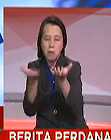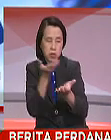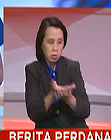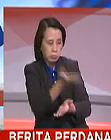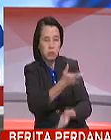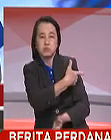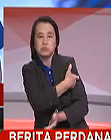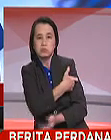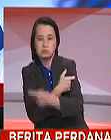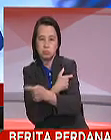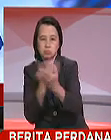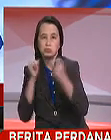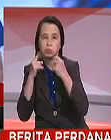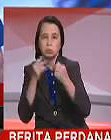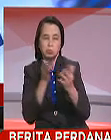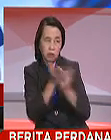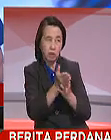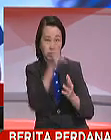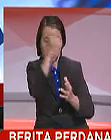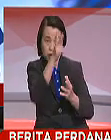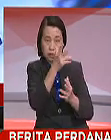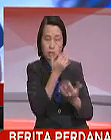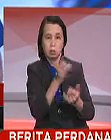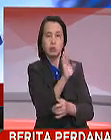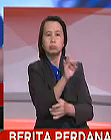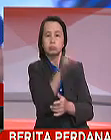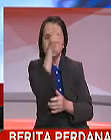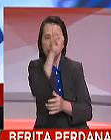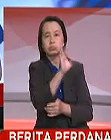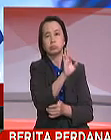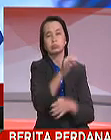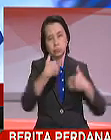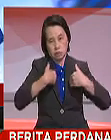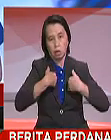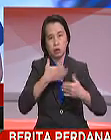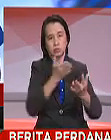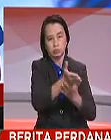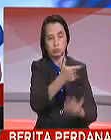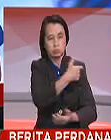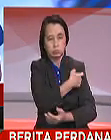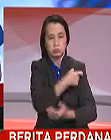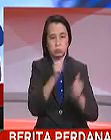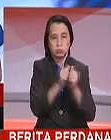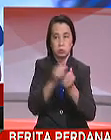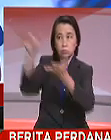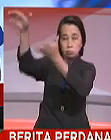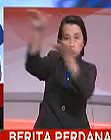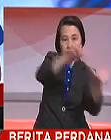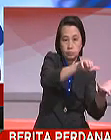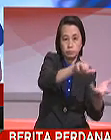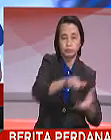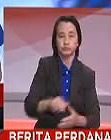membeli vaksin COVID-19 melalui kerajaan, satu-satunya saluran yang mempunyai akses dengan syarikat-syarikat pengeluar